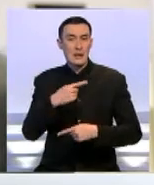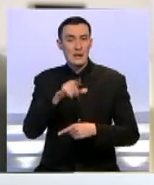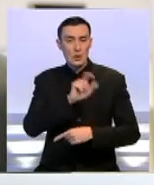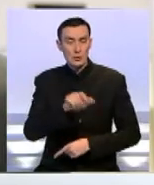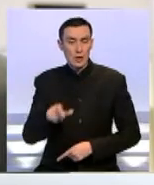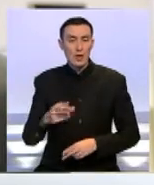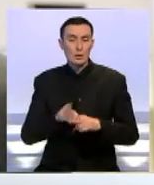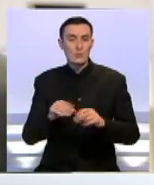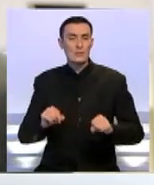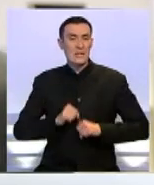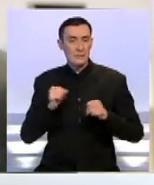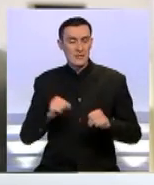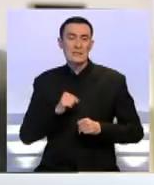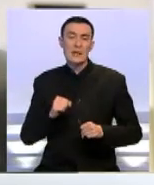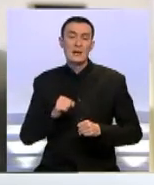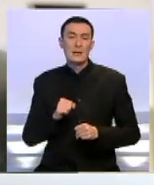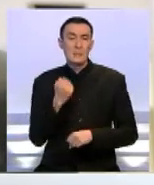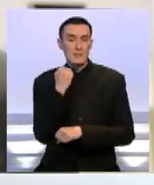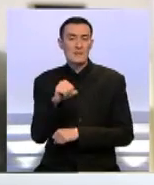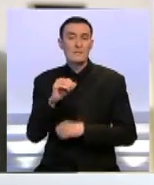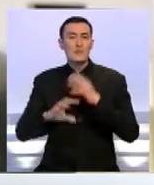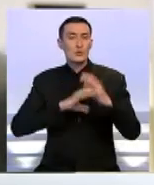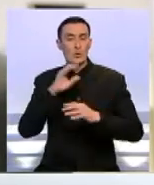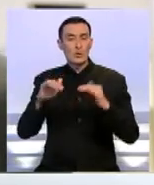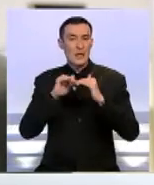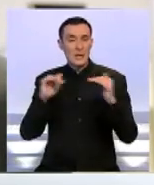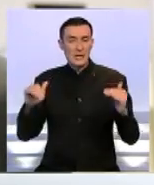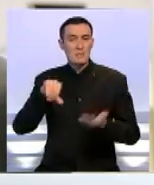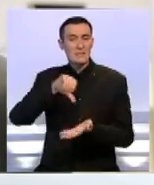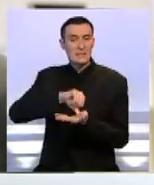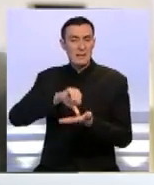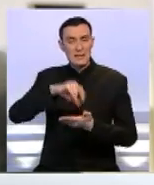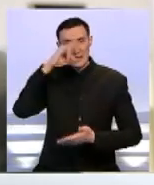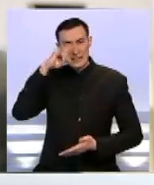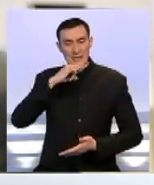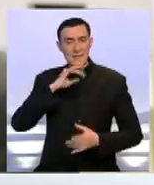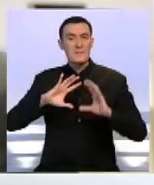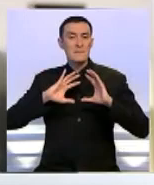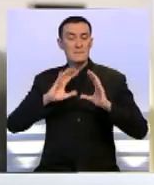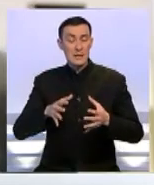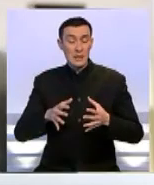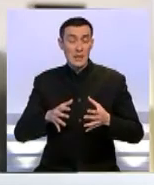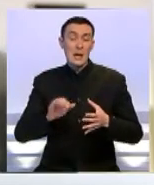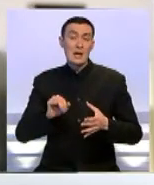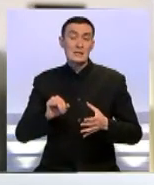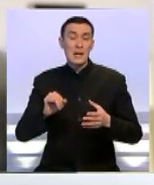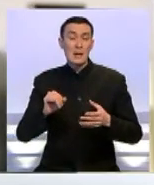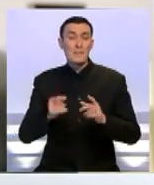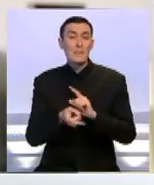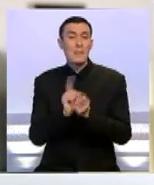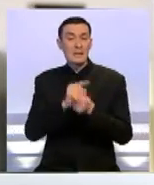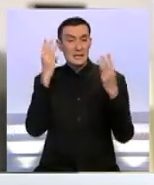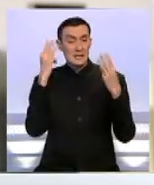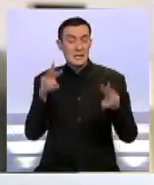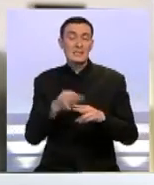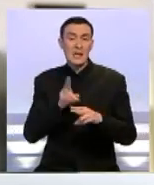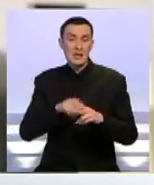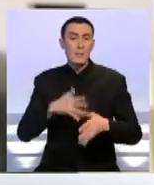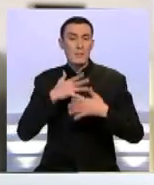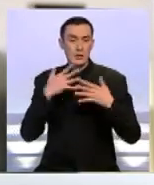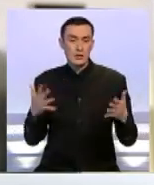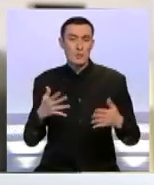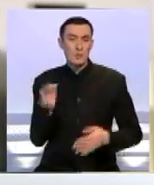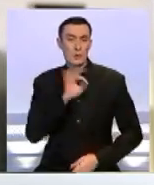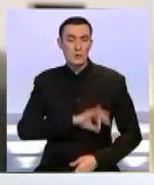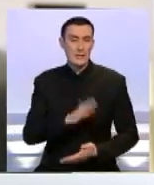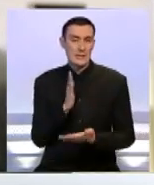будет стремиться завоевывать международную арену и представлять Казахстан во всем мире. С точки зрения модернизации это обретает большой смысл.